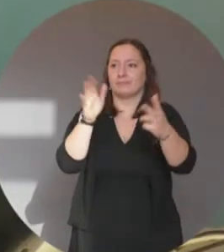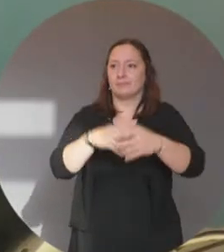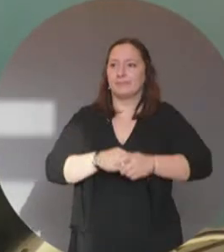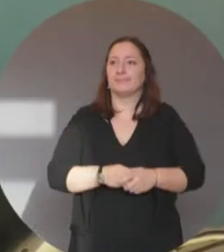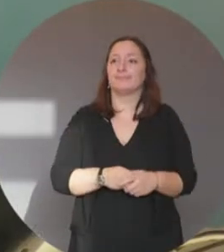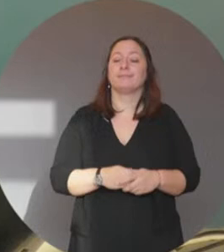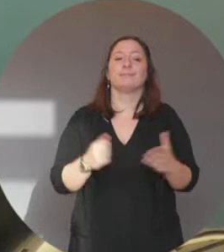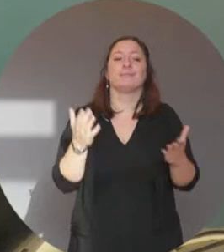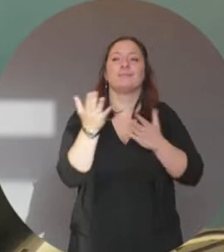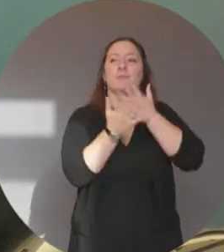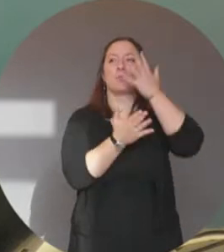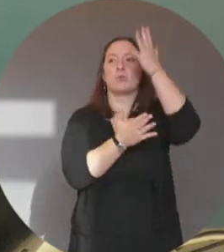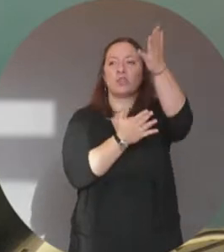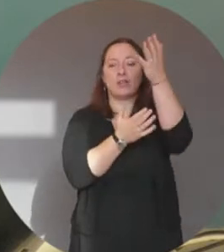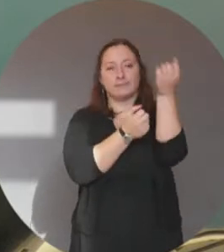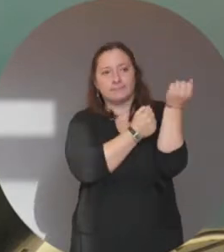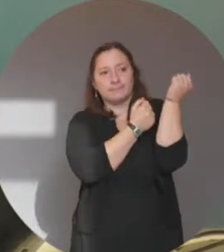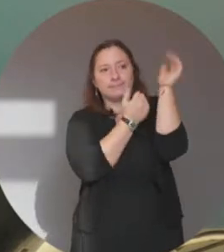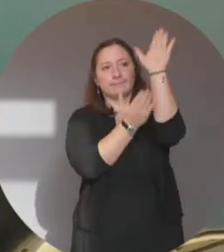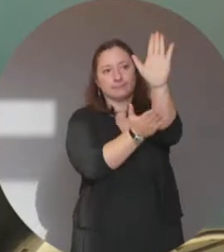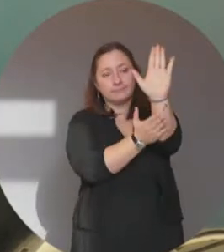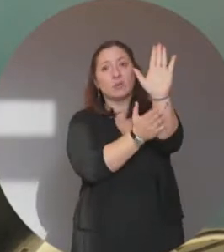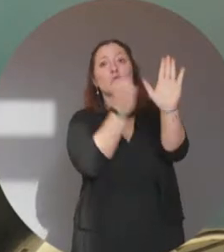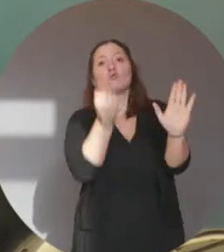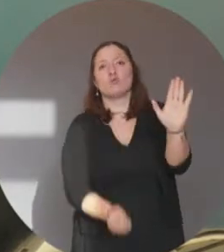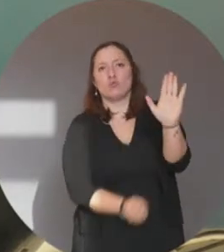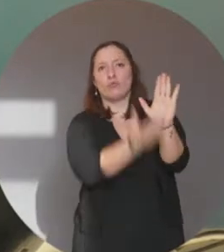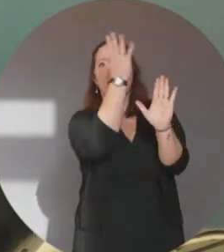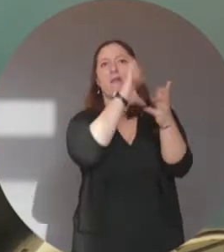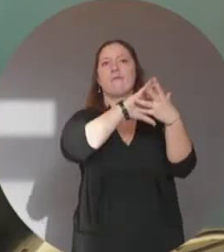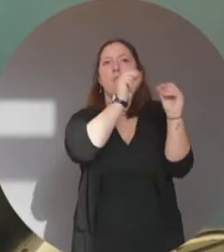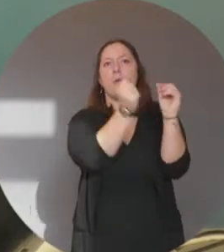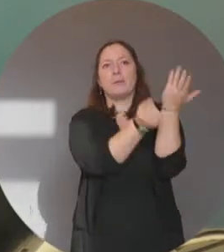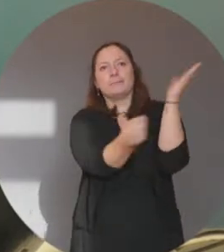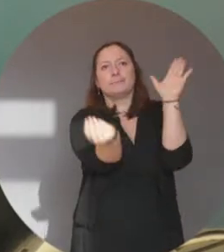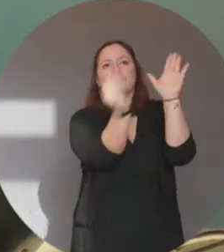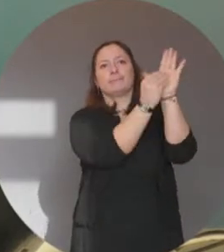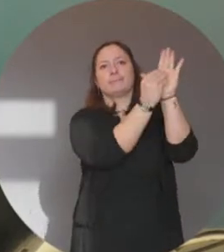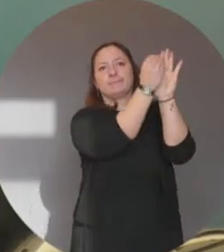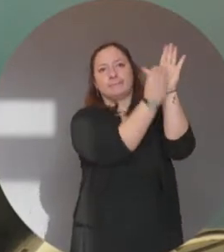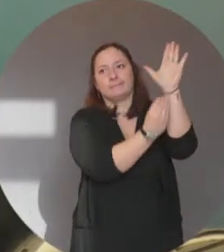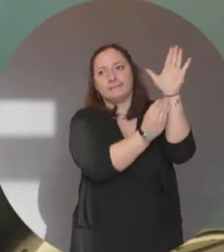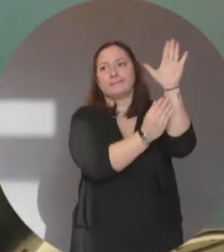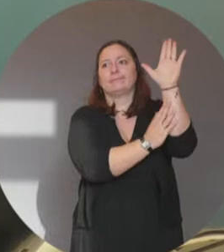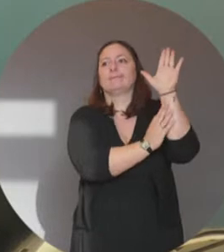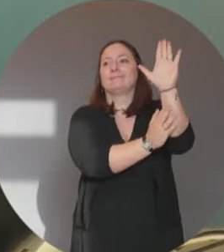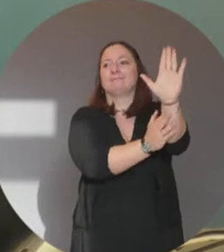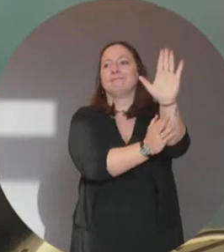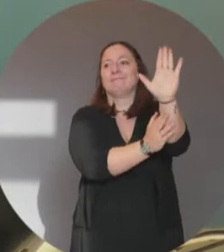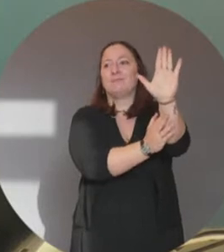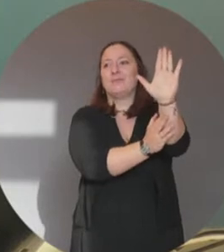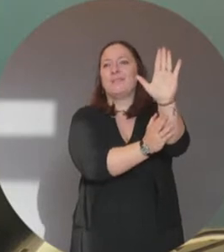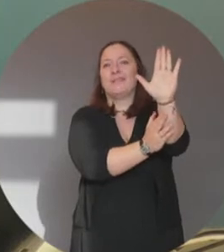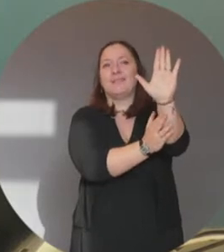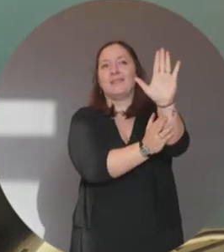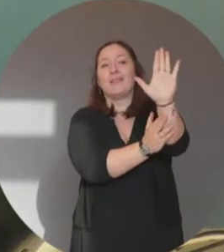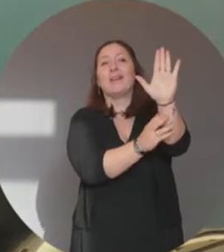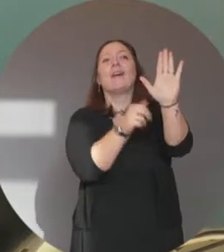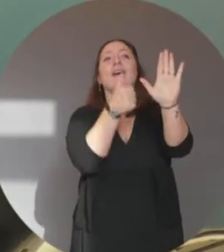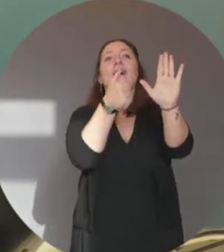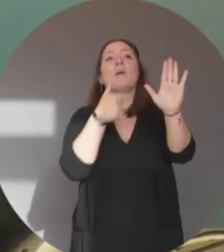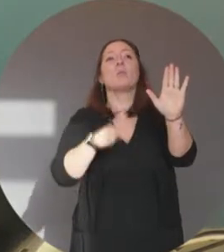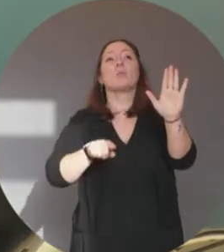délibération ainsi amandé à vos suffrages sur le rapport 1-2 ainsi modifié